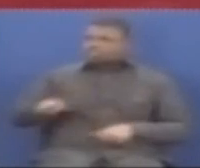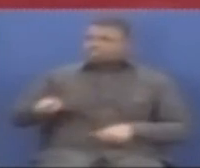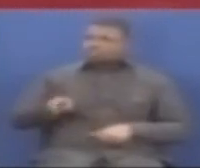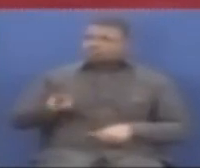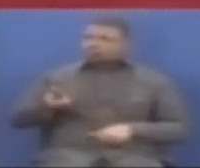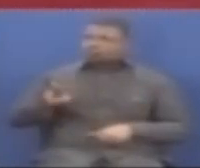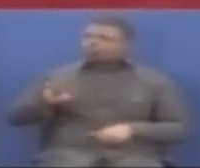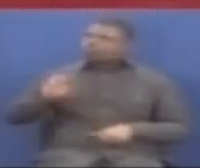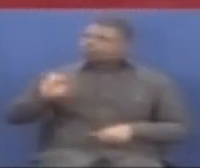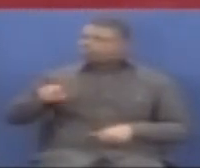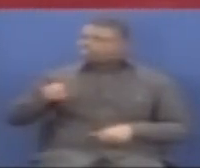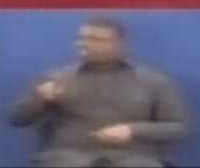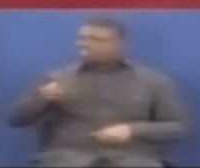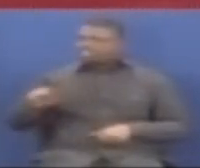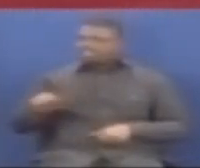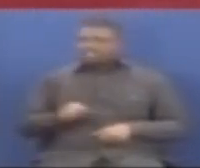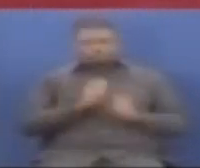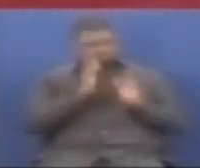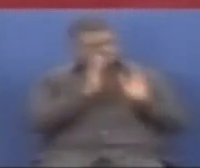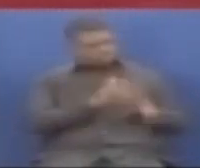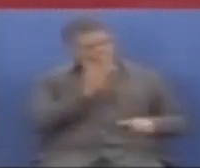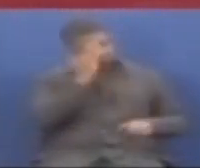nyongeza. Asante mheshimiwa naibu spika.